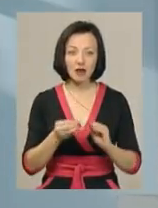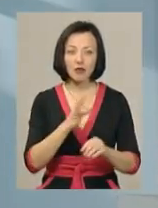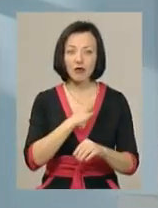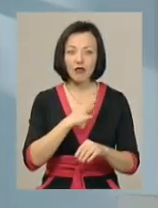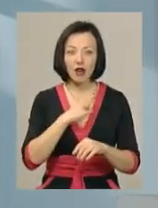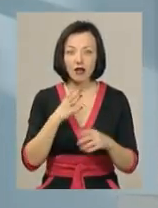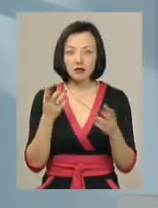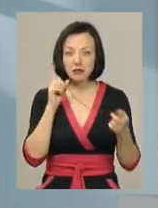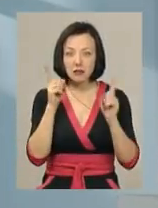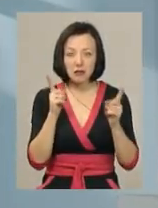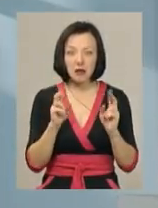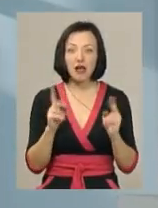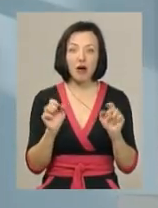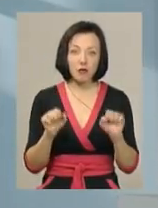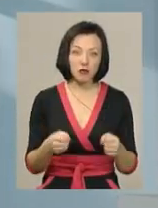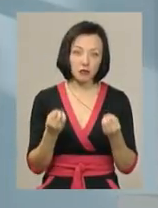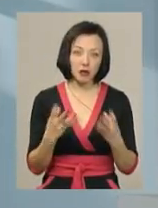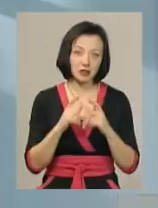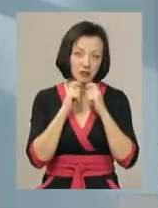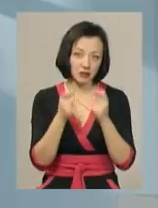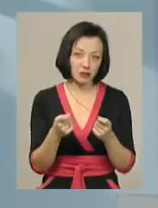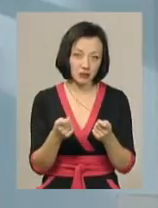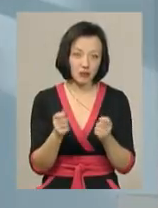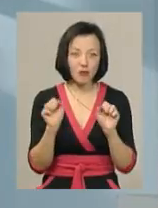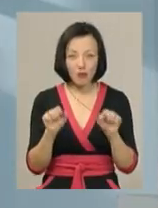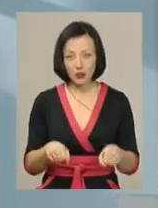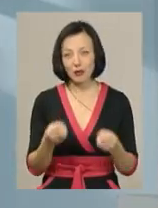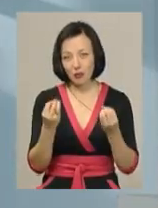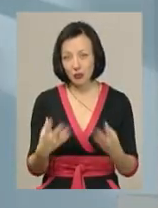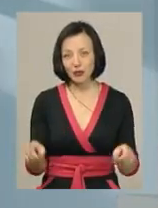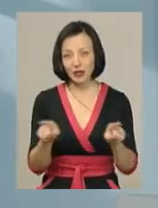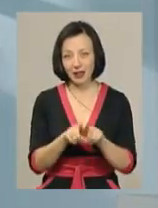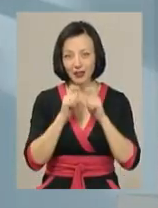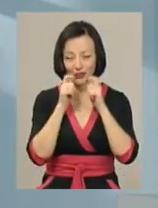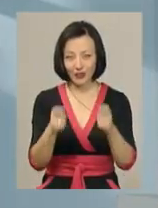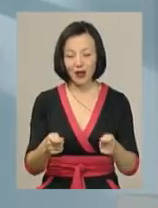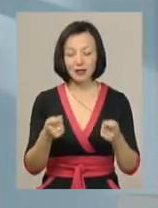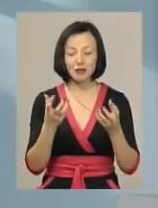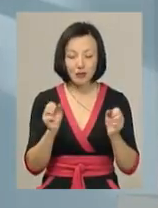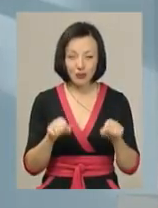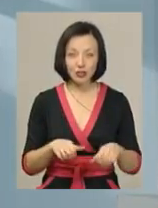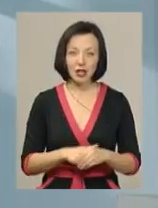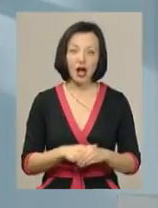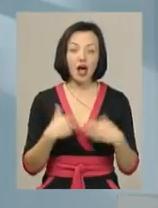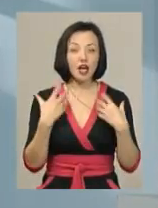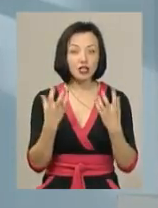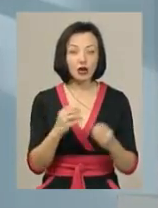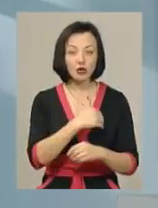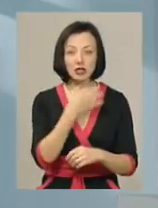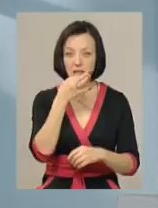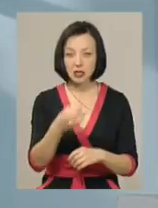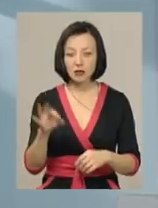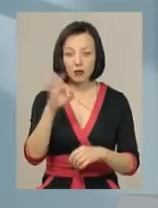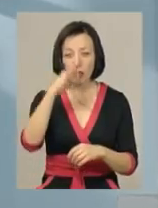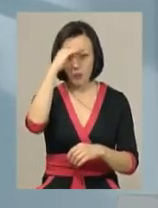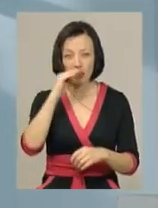бувають збентеженні А як це так можна просто так дарувати подарунок А от можна і ще я хотіла би сказати Якщо говорити про